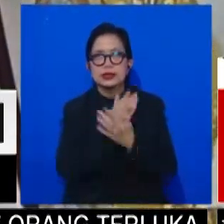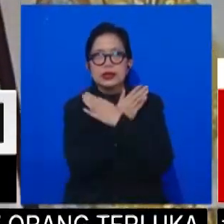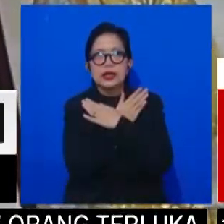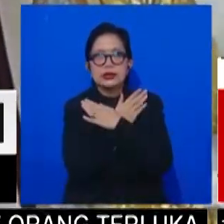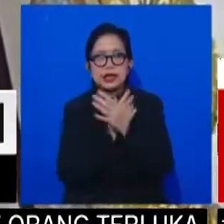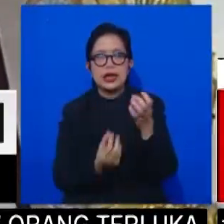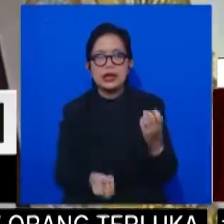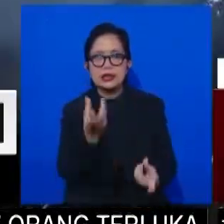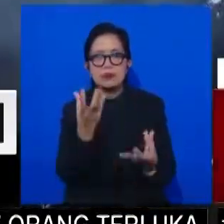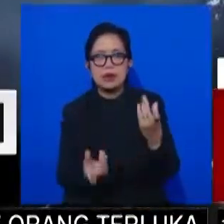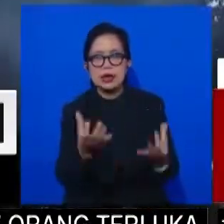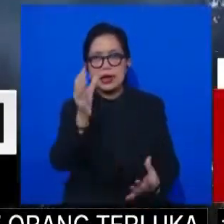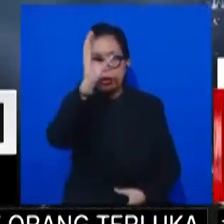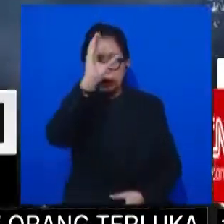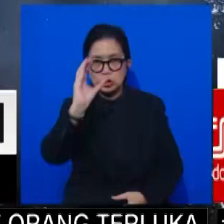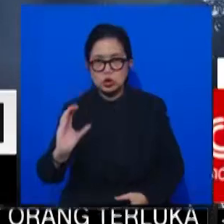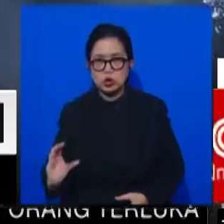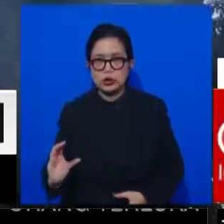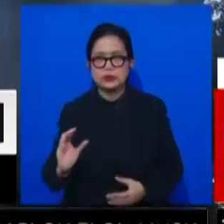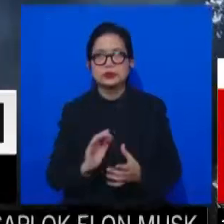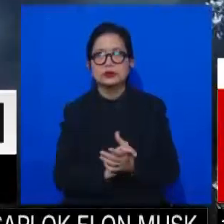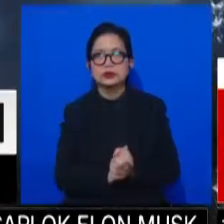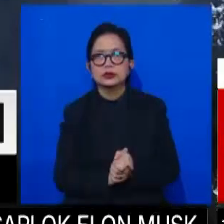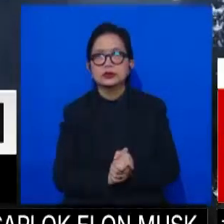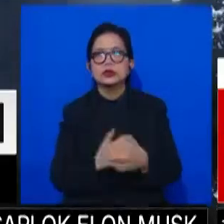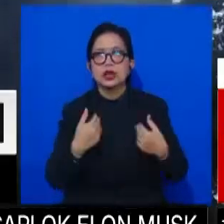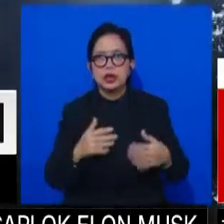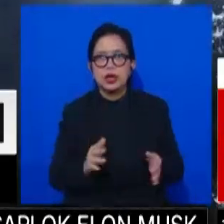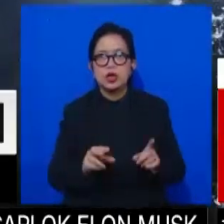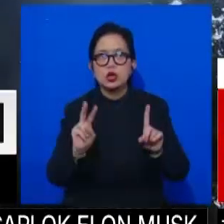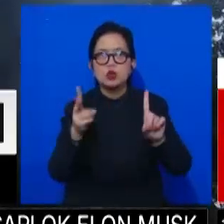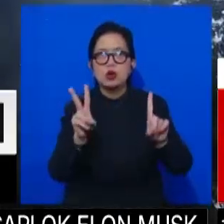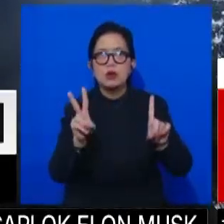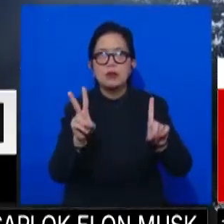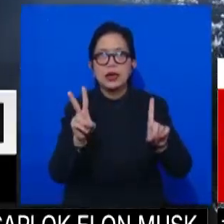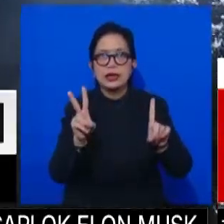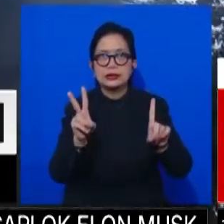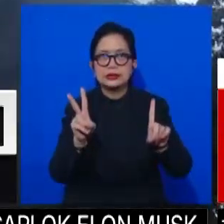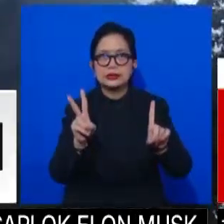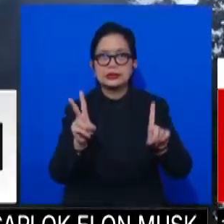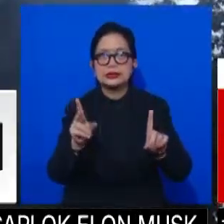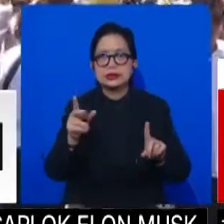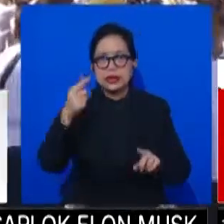hari dengan dipimpin 12 sulinggih atau orang suci menurut agama Hindu.